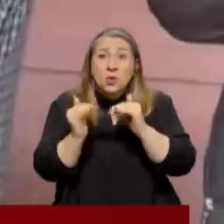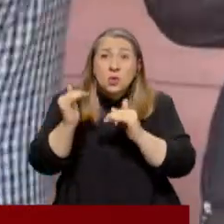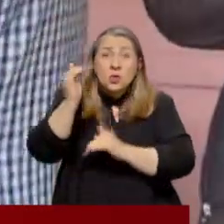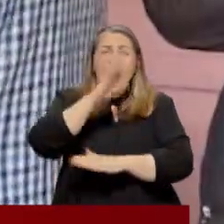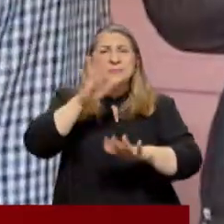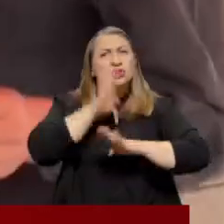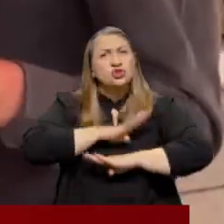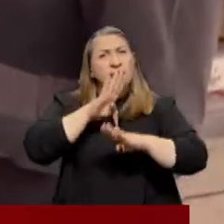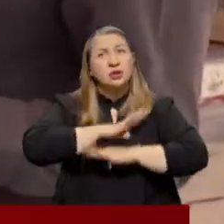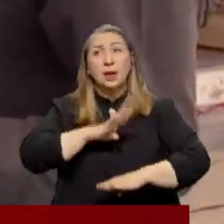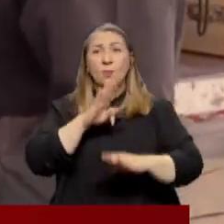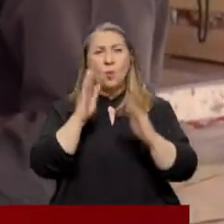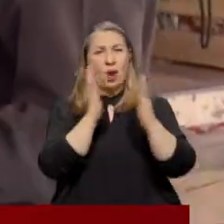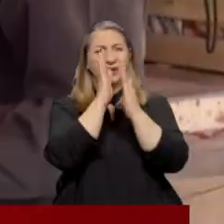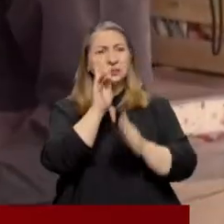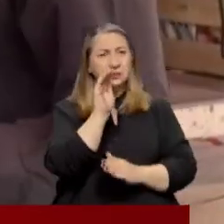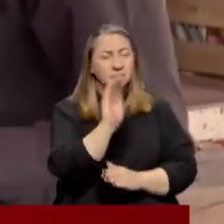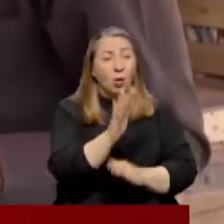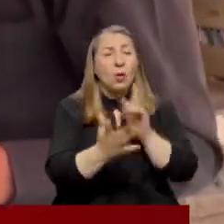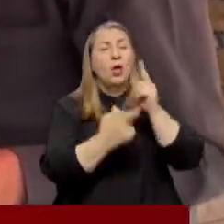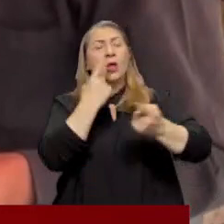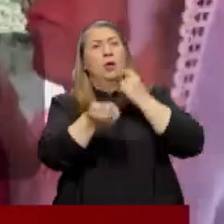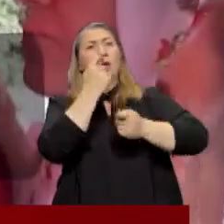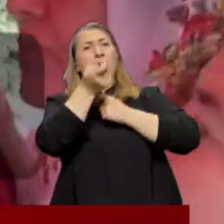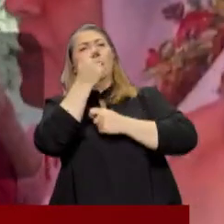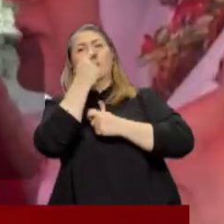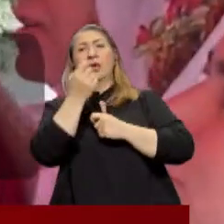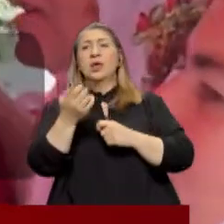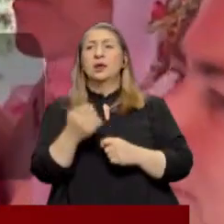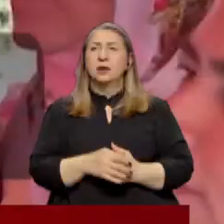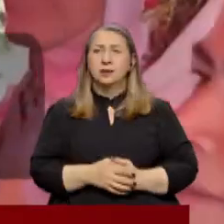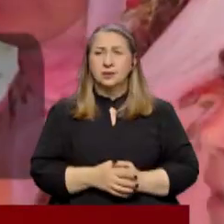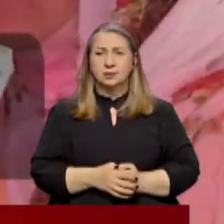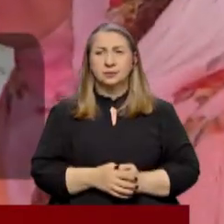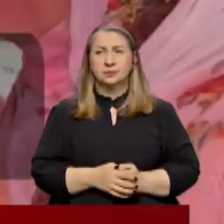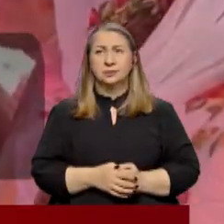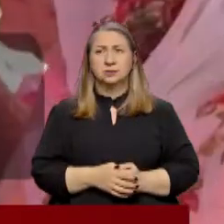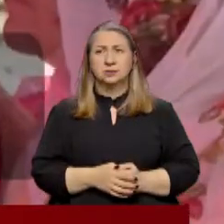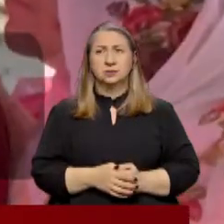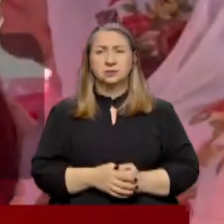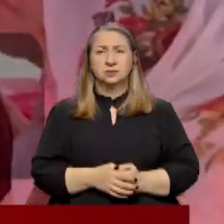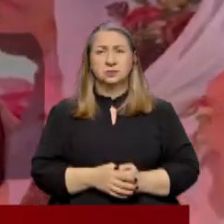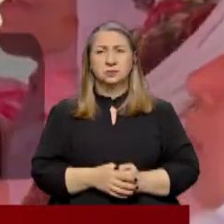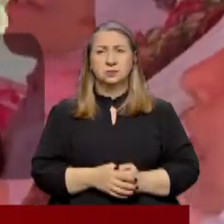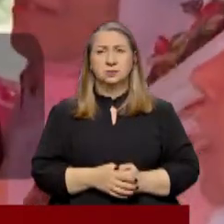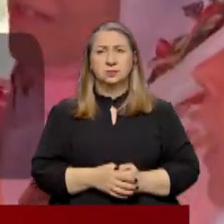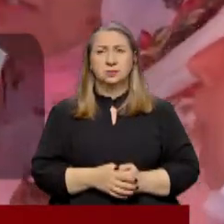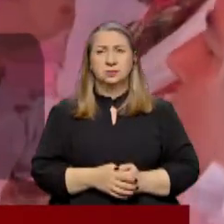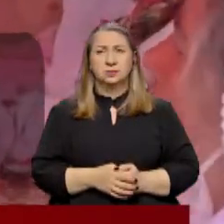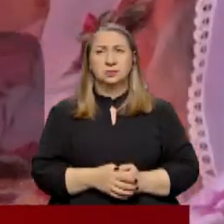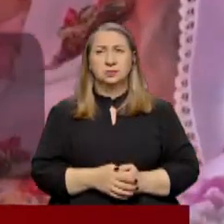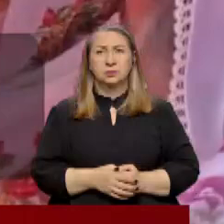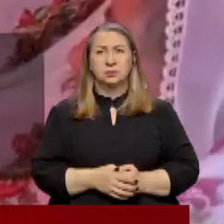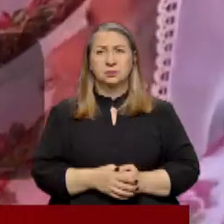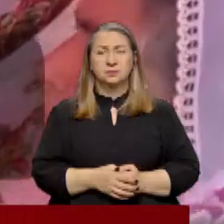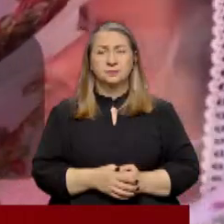dertli. Muhalefet bir dokundu, bina işitti bayram öncesinde. Eskiden 50 liraya geldik mi bir çantayı doldurup gidiyorduk. Şimdi 300 liraya